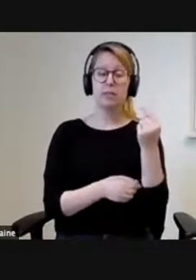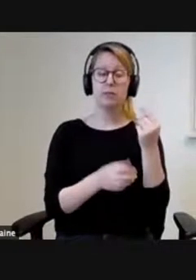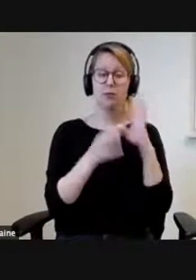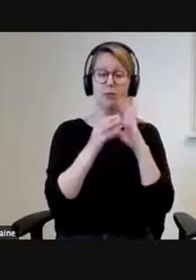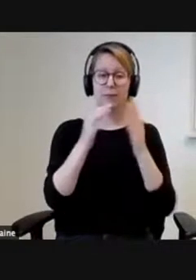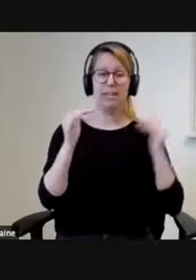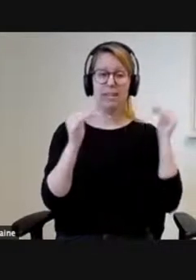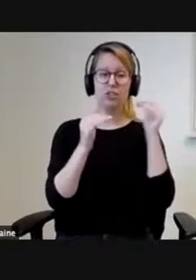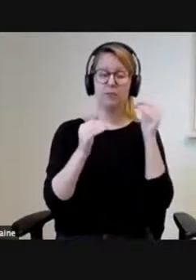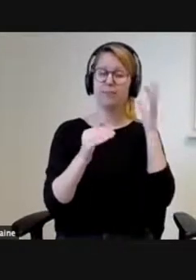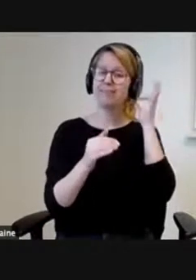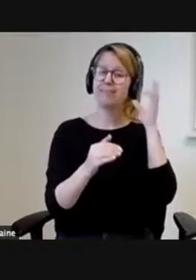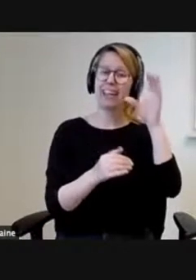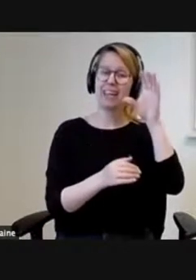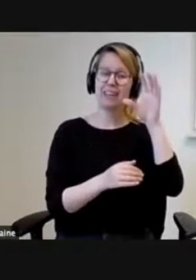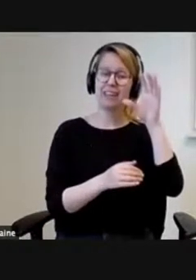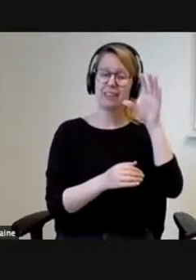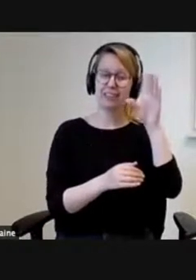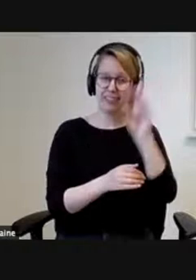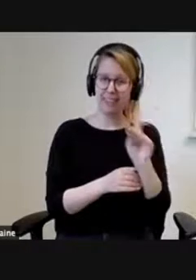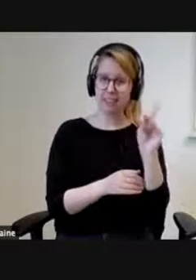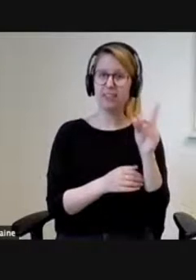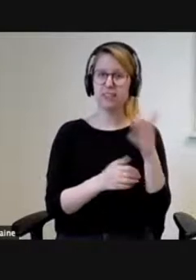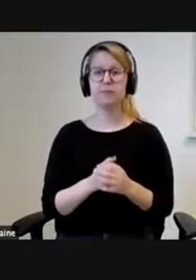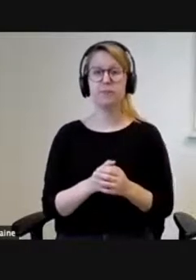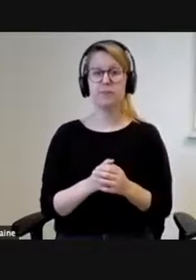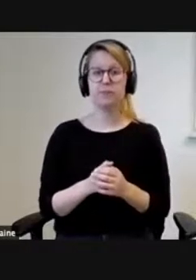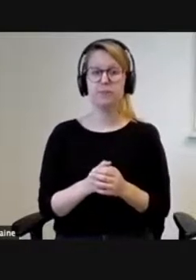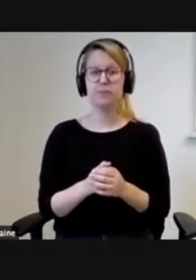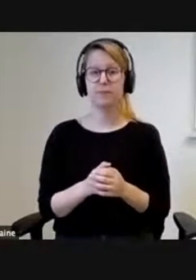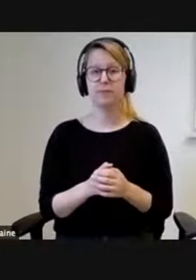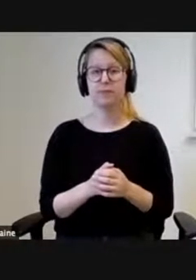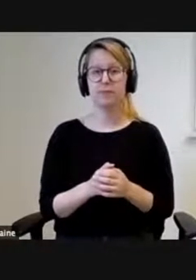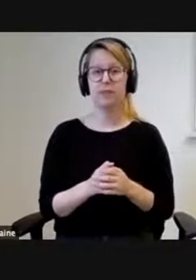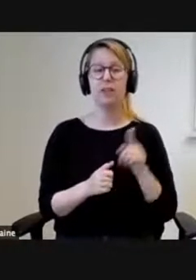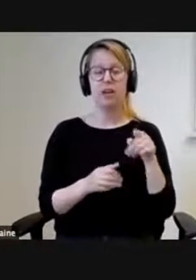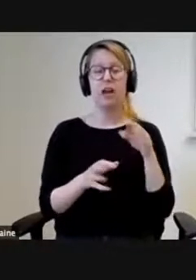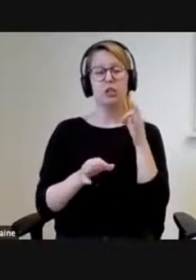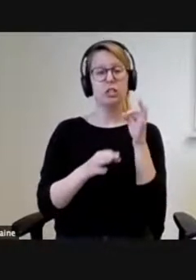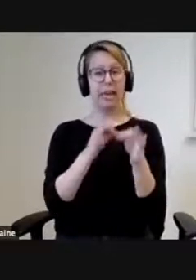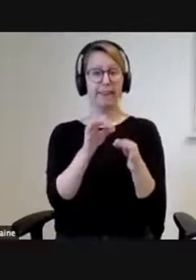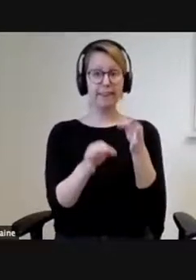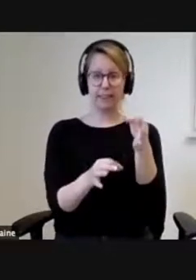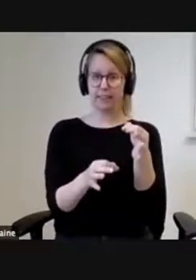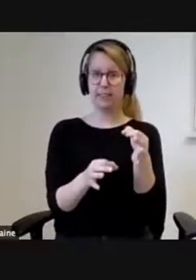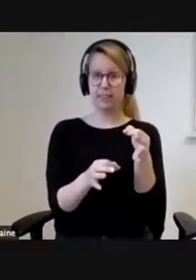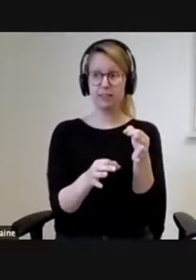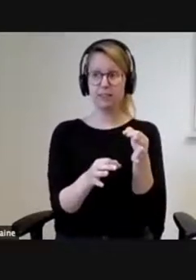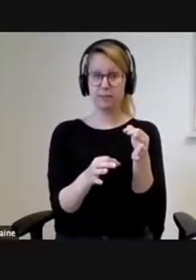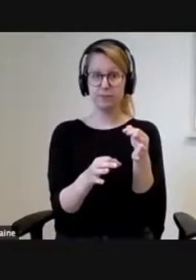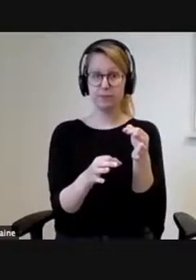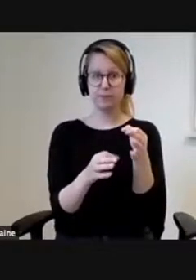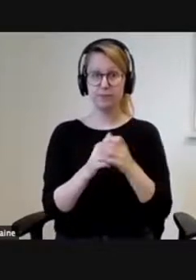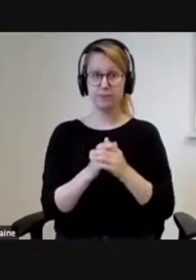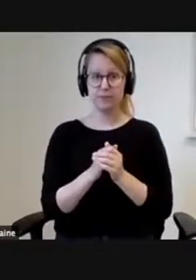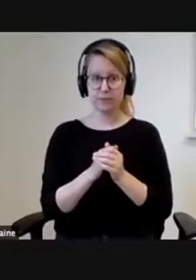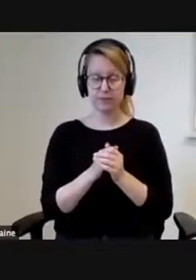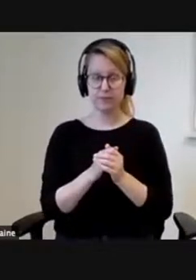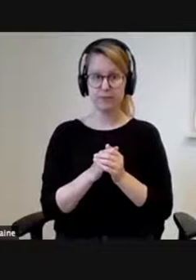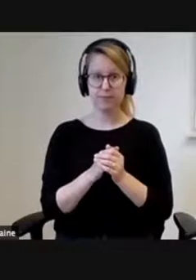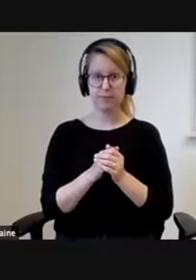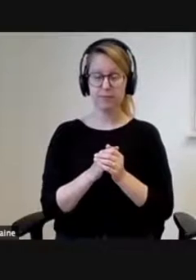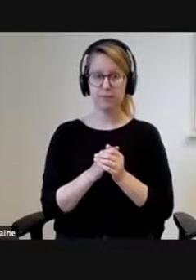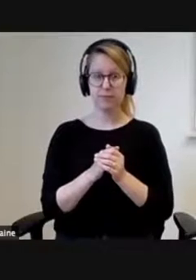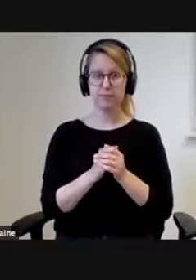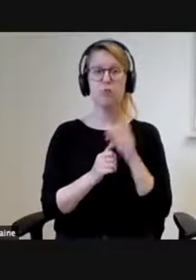Et en effet, cette stratégie, comme il a été dit précédemment, est vraiment, doit être prise en compte dans l'ensemble, dans un effort